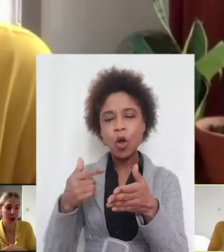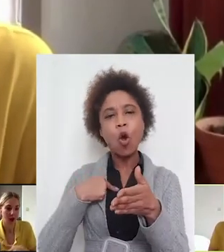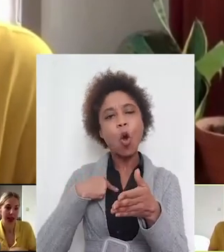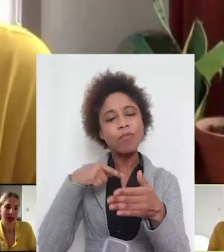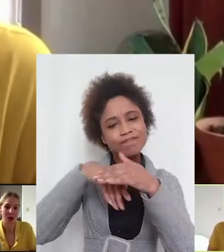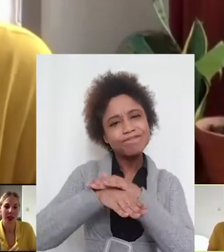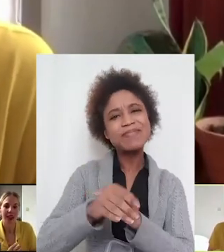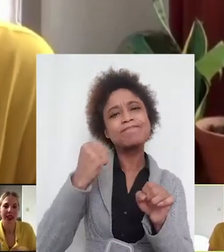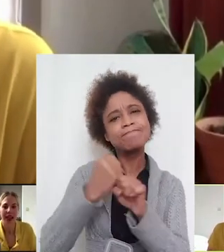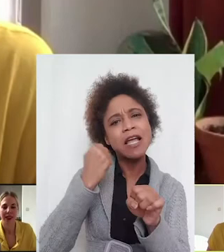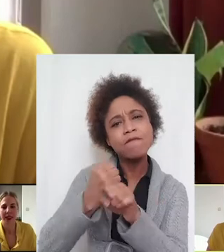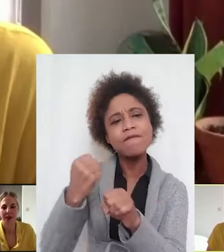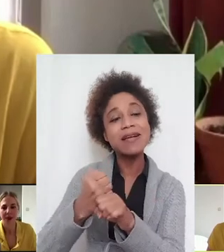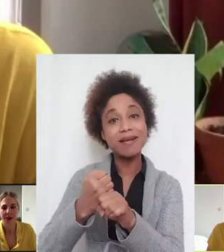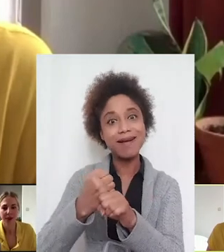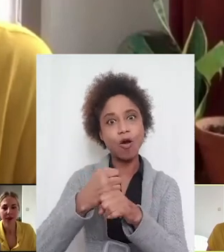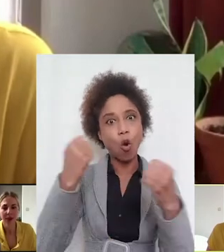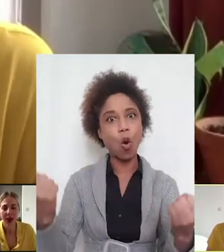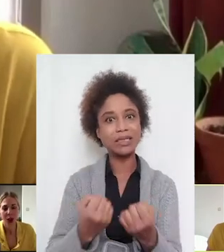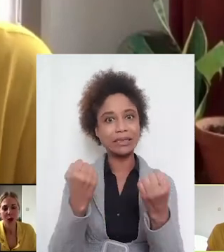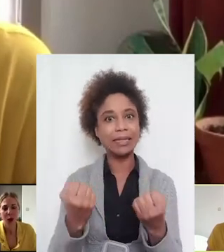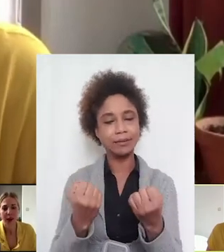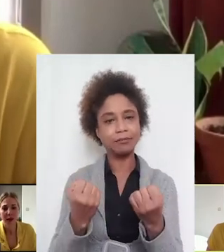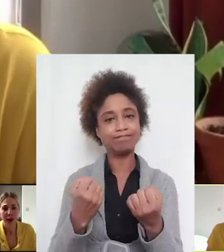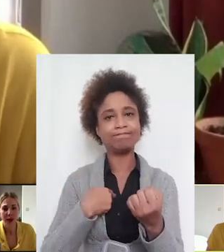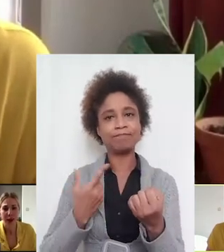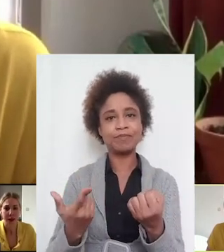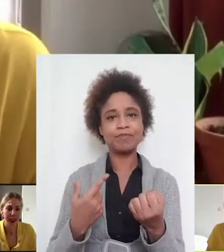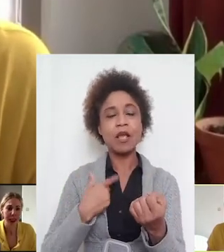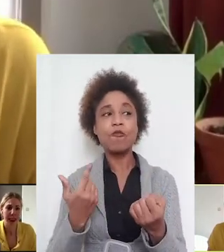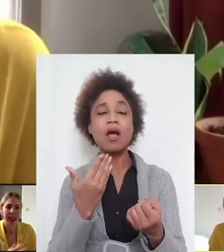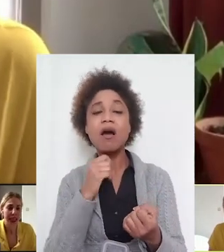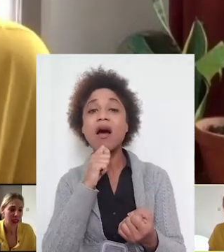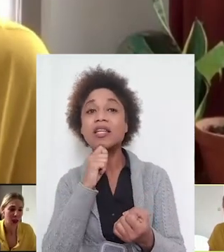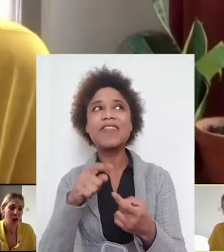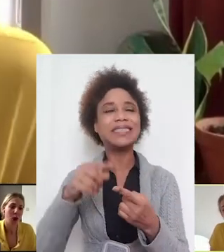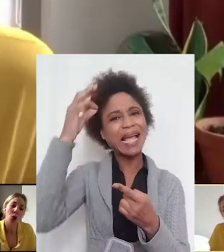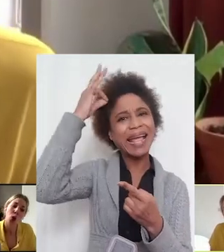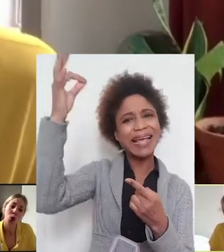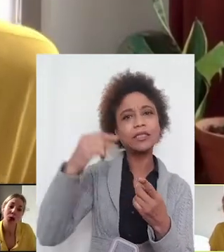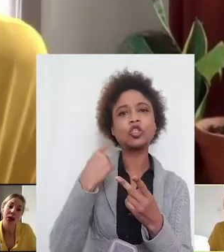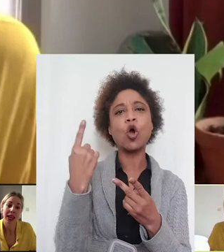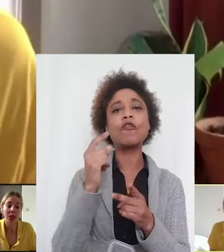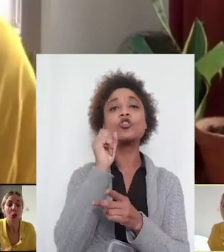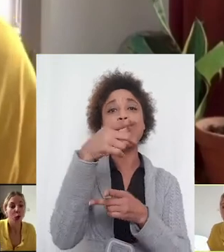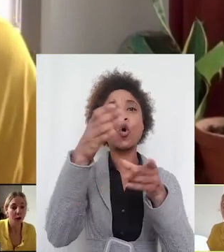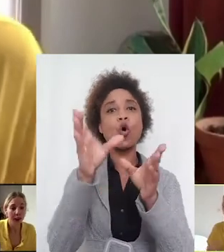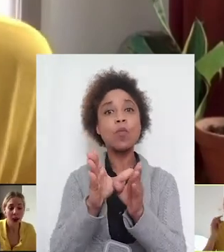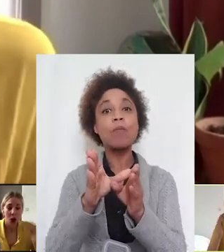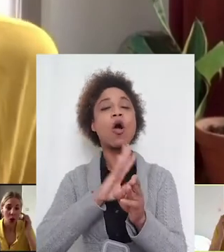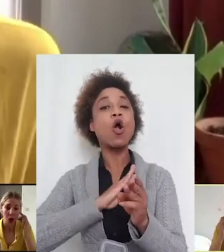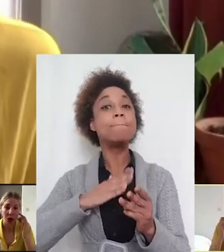binnen onze eigen organisatie. Voor het inwinnen van advies en kennis over de doelgroepen en de